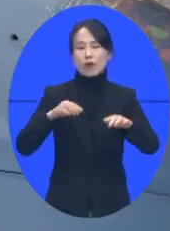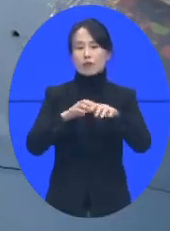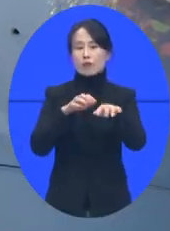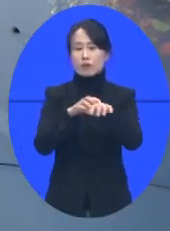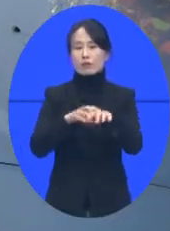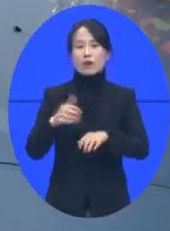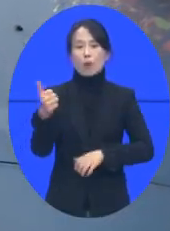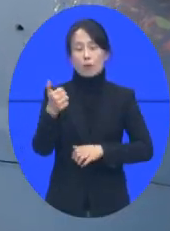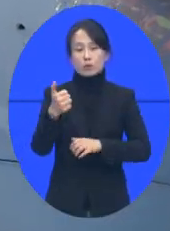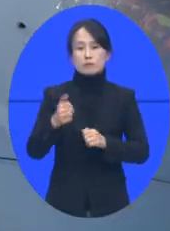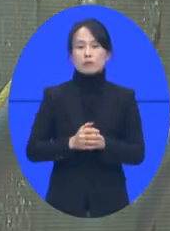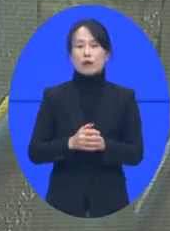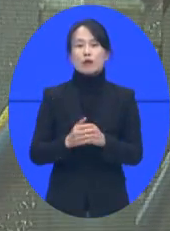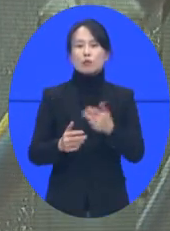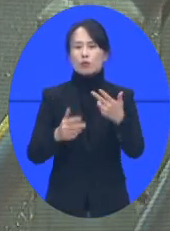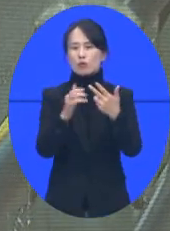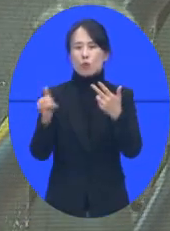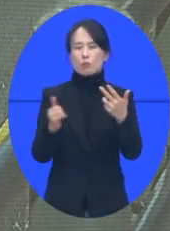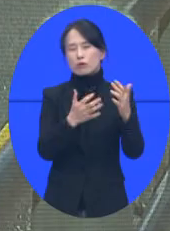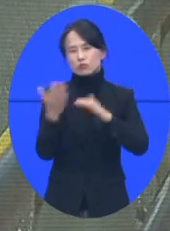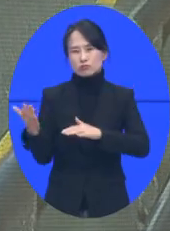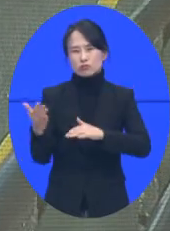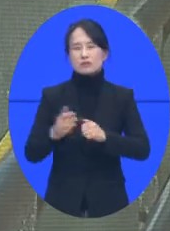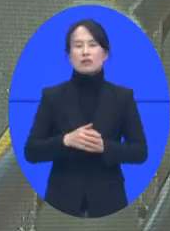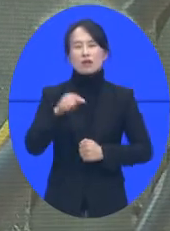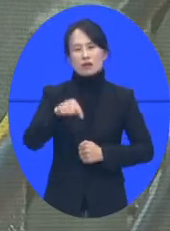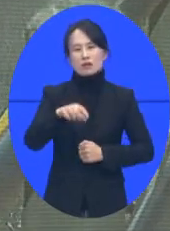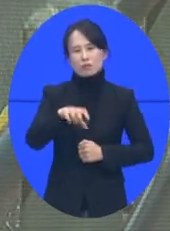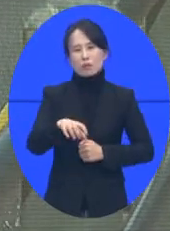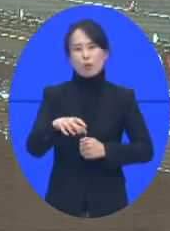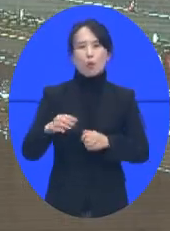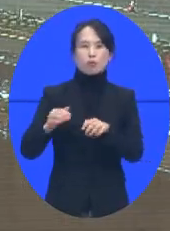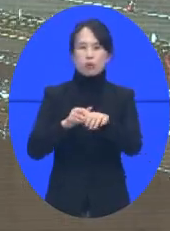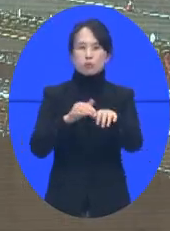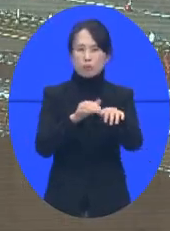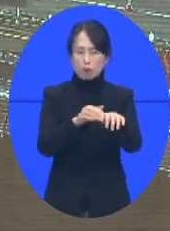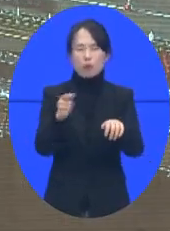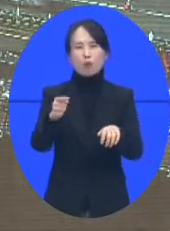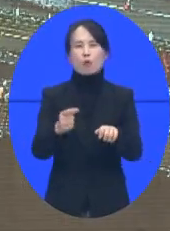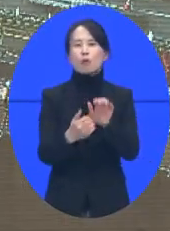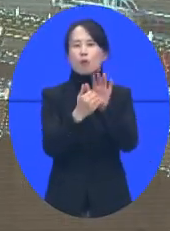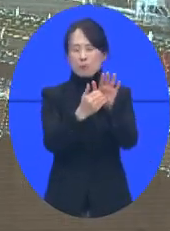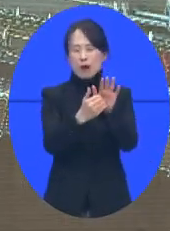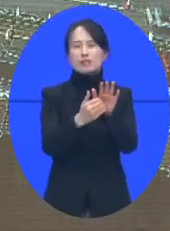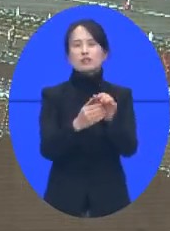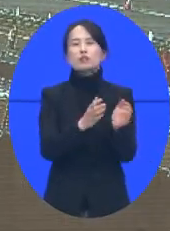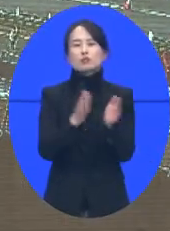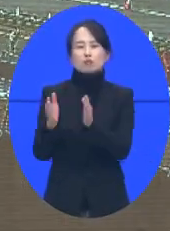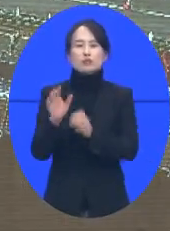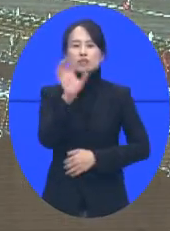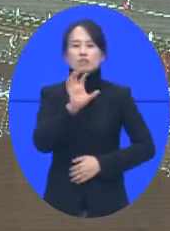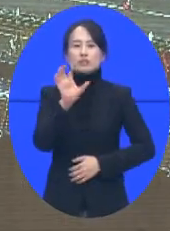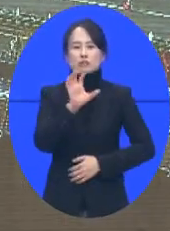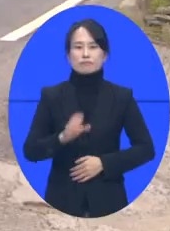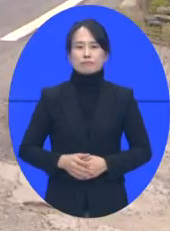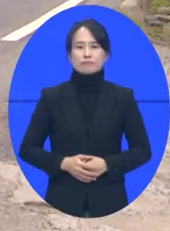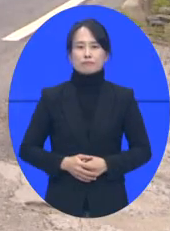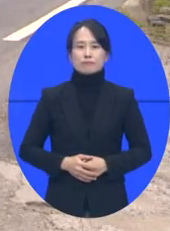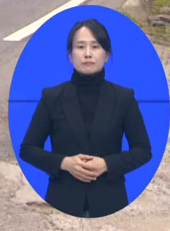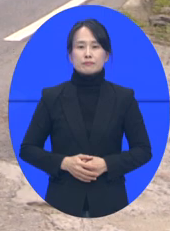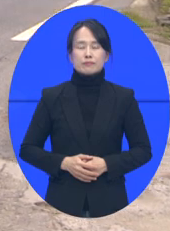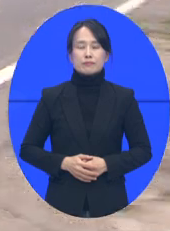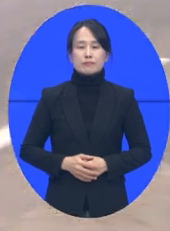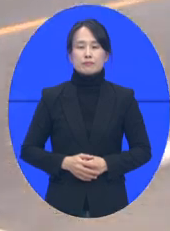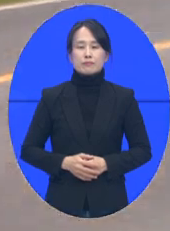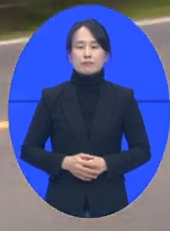불타고 명이 숨진 상주 영천고속도로 블랙 아이스 추돌 사고를 재구성한 시나리오에 따라 시행됐습니다